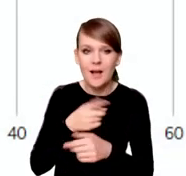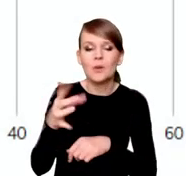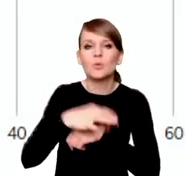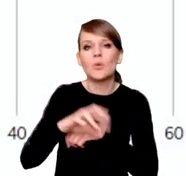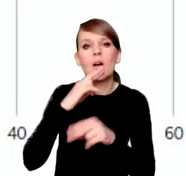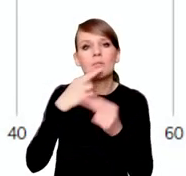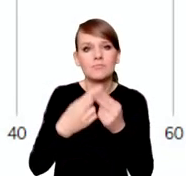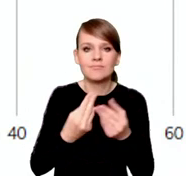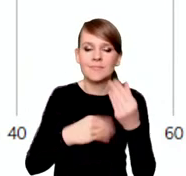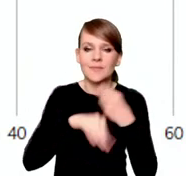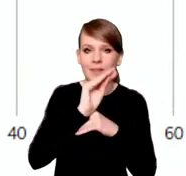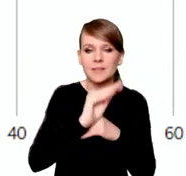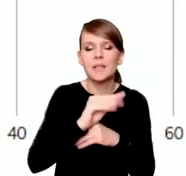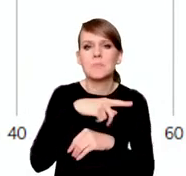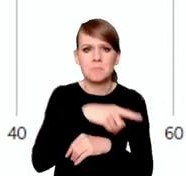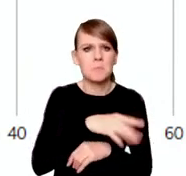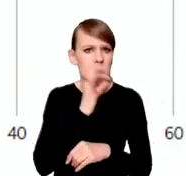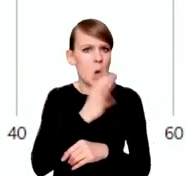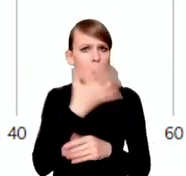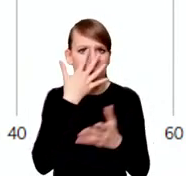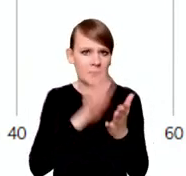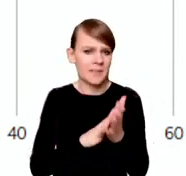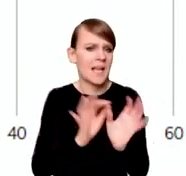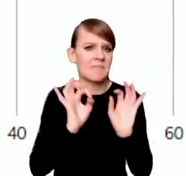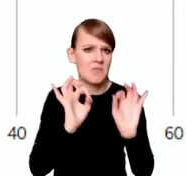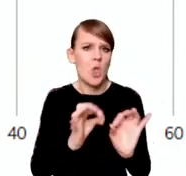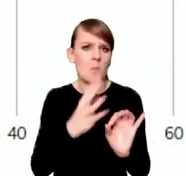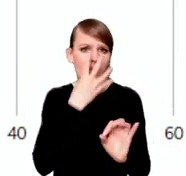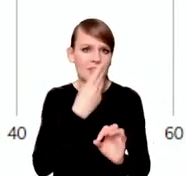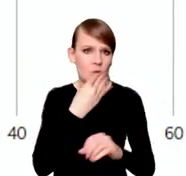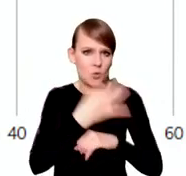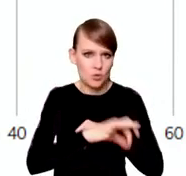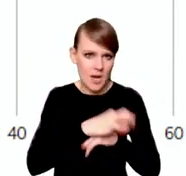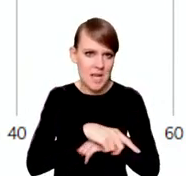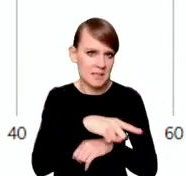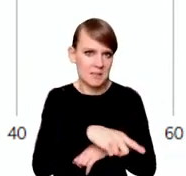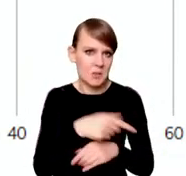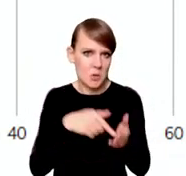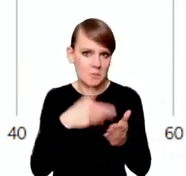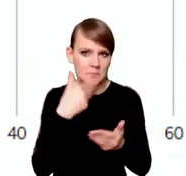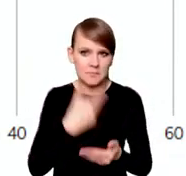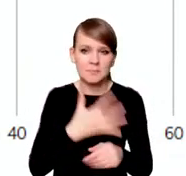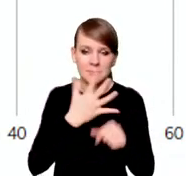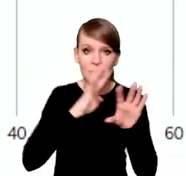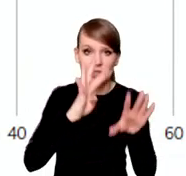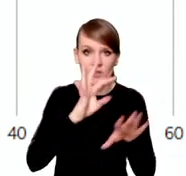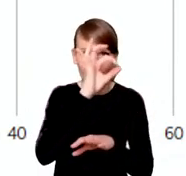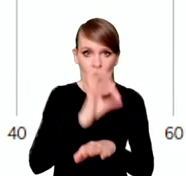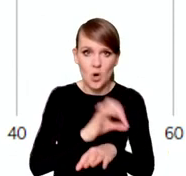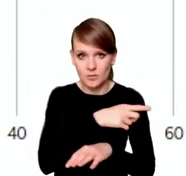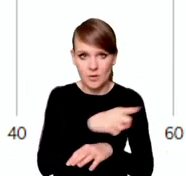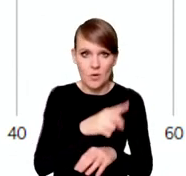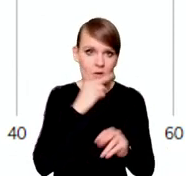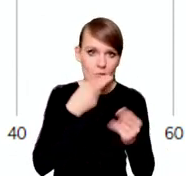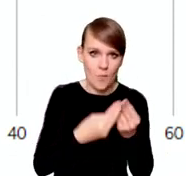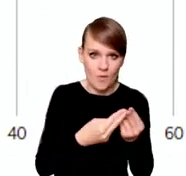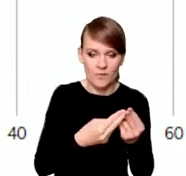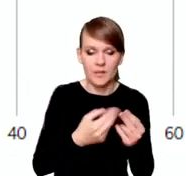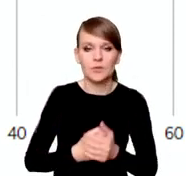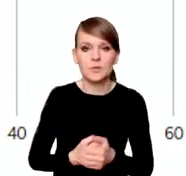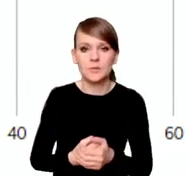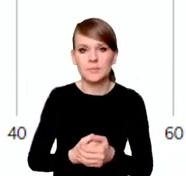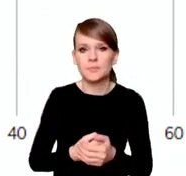budowa dobrej reputacji i wizerunku uczelni. 59% respondentów wskazało taką odpowiedź. Wzrost